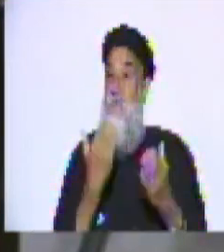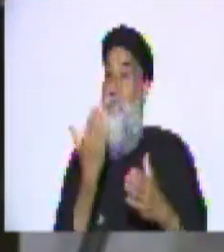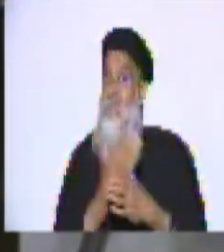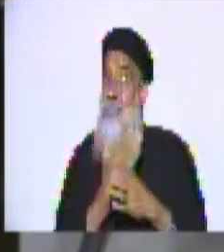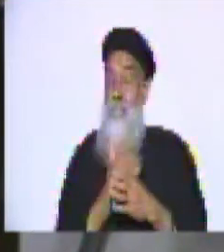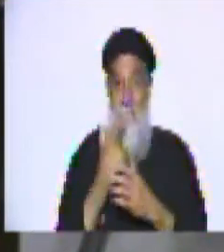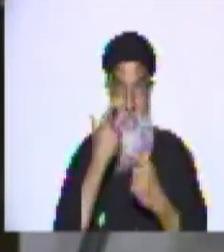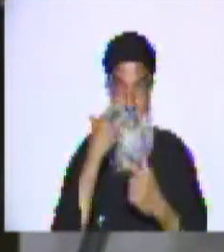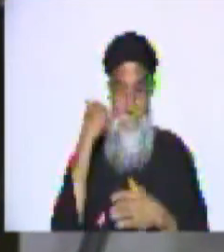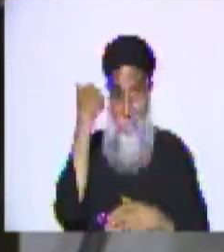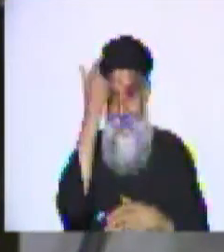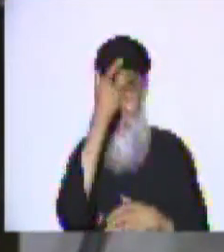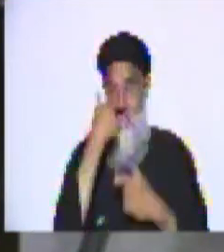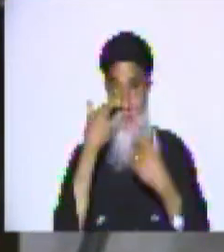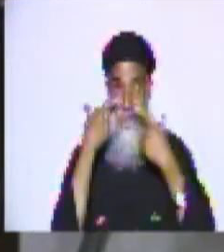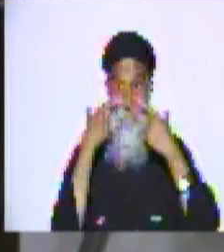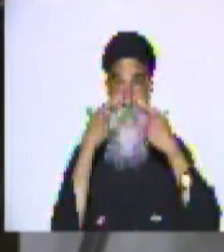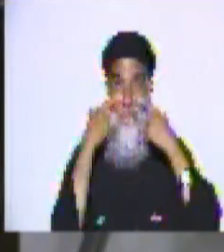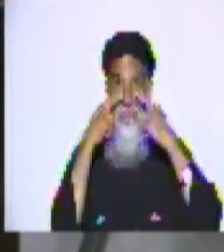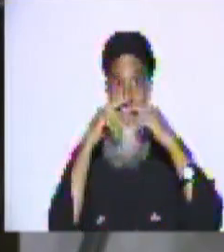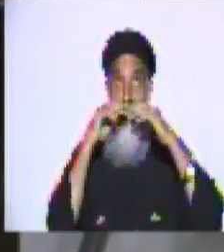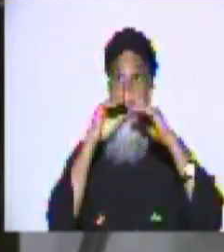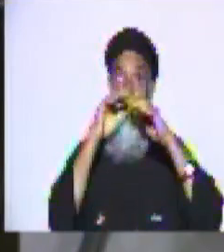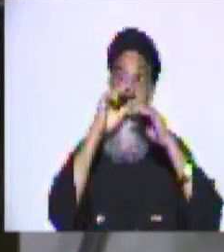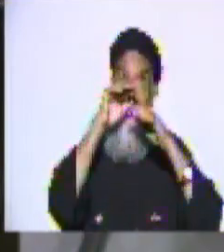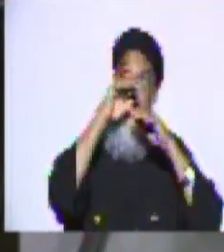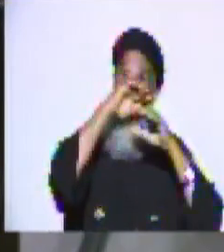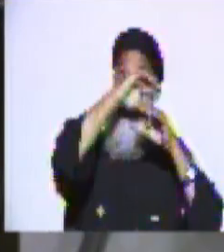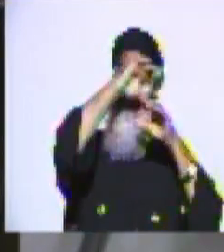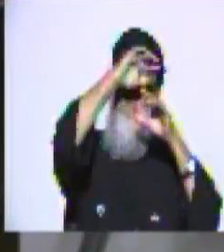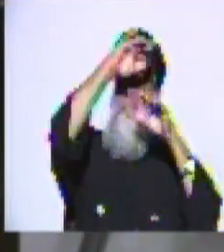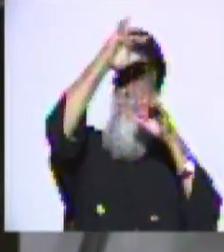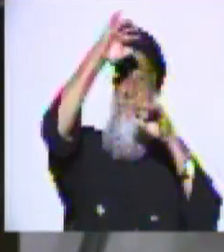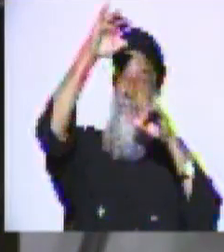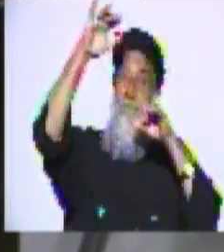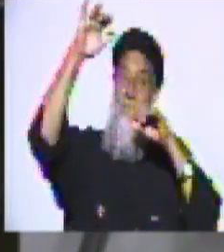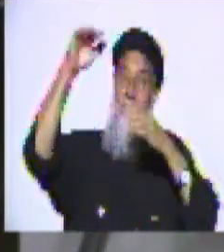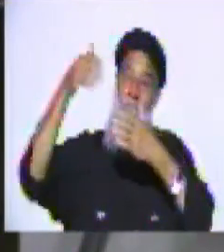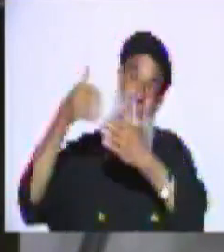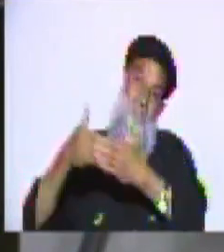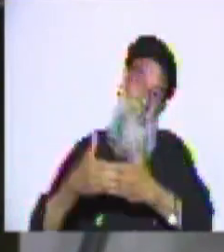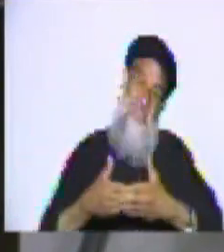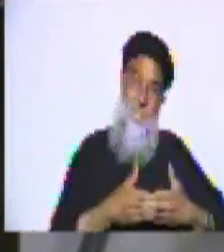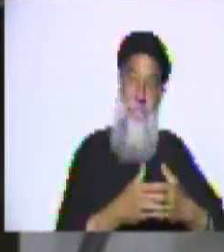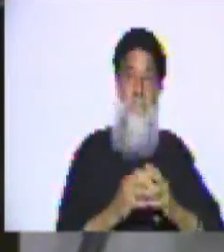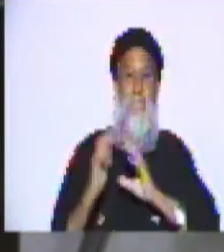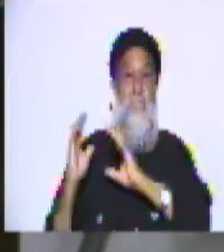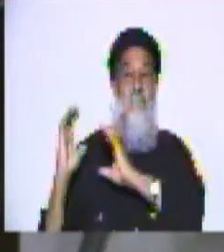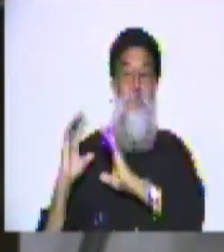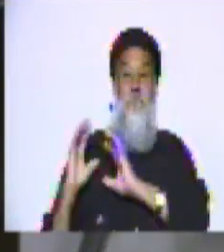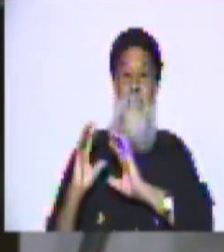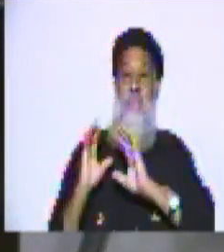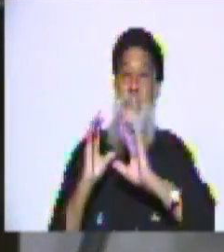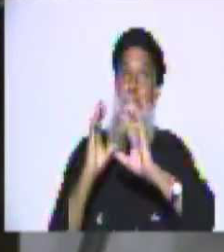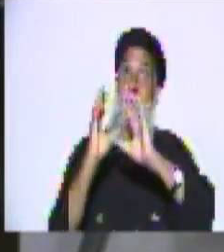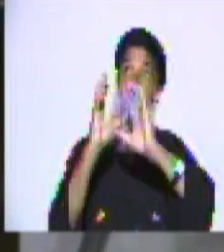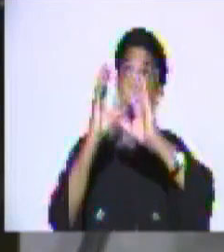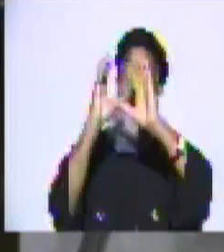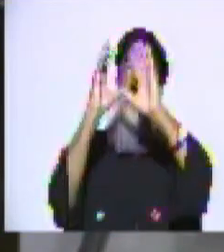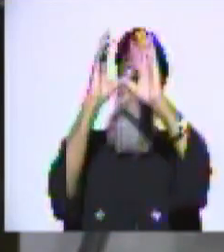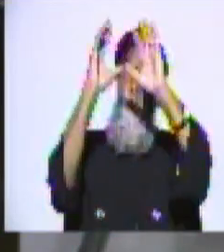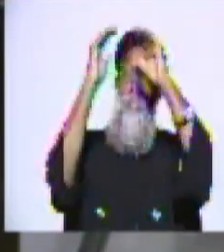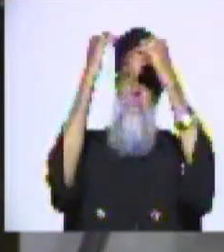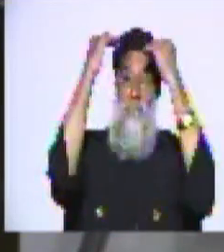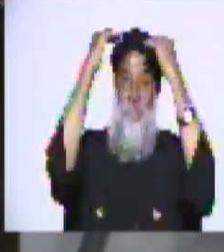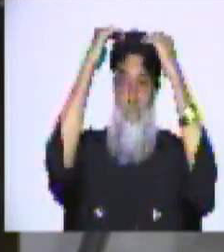نفس المنظر اللي شافه القديس توما الرسول، والملائكة حاملين جسد العذراء وصاعدين